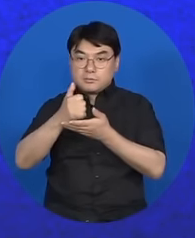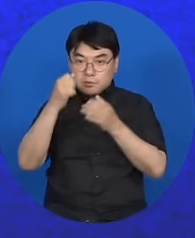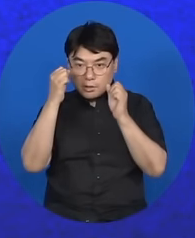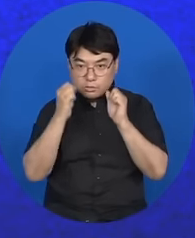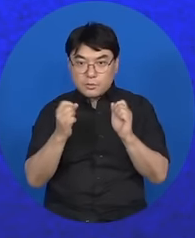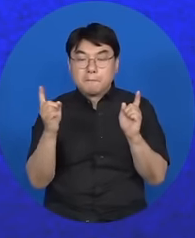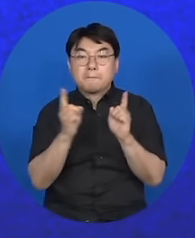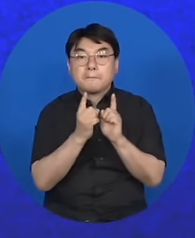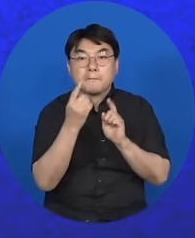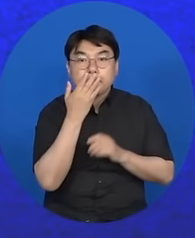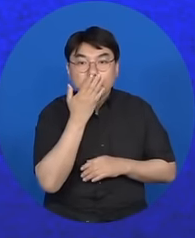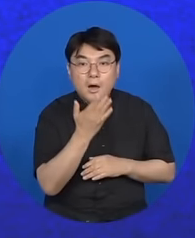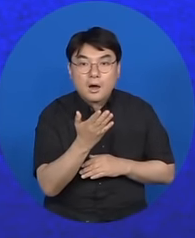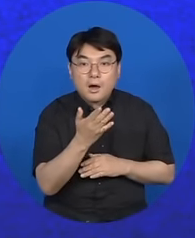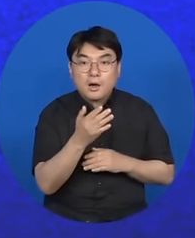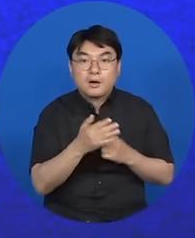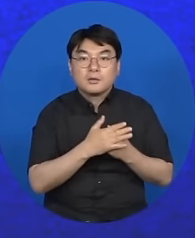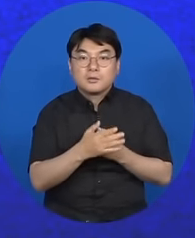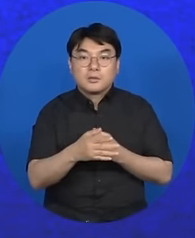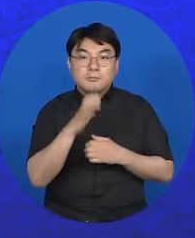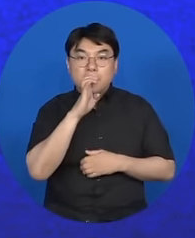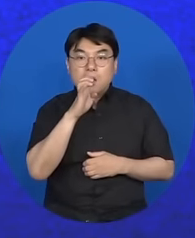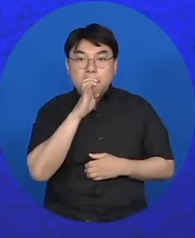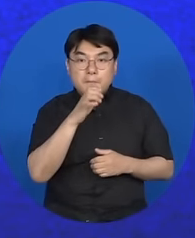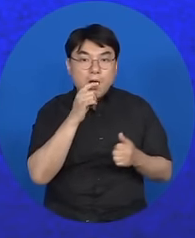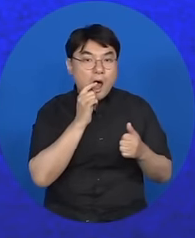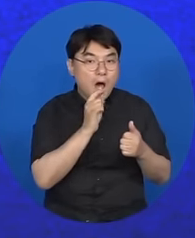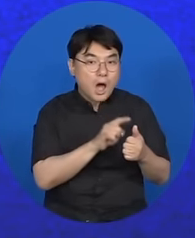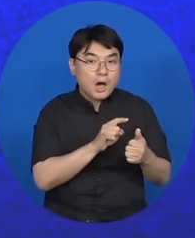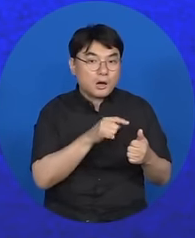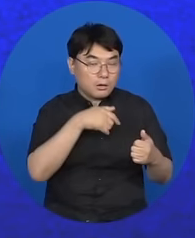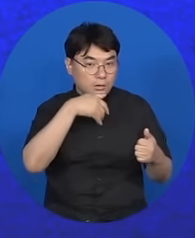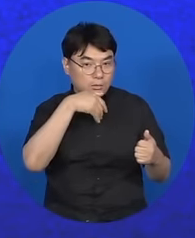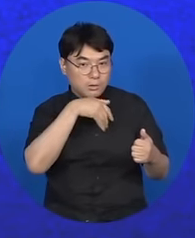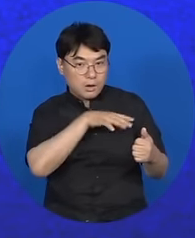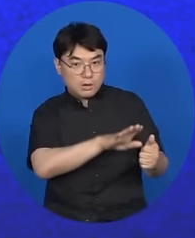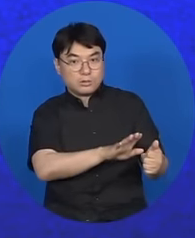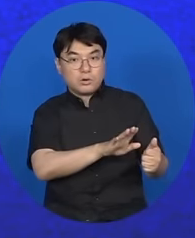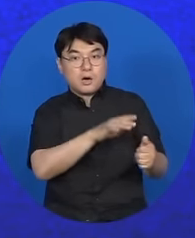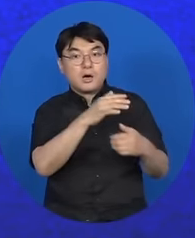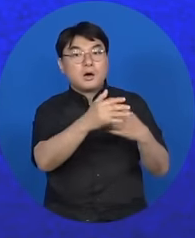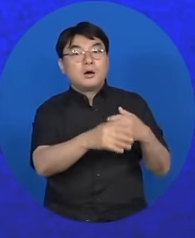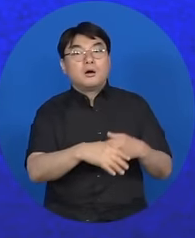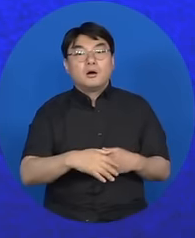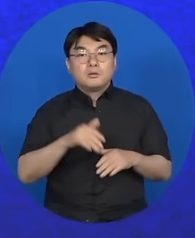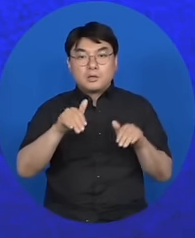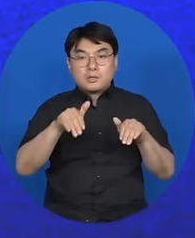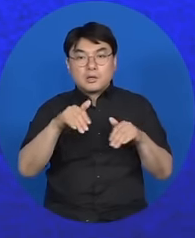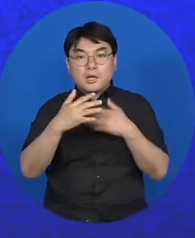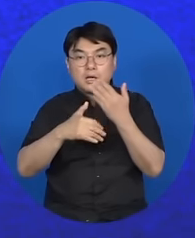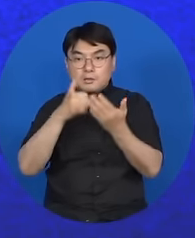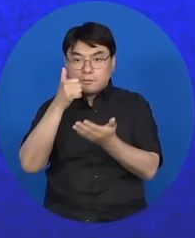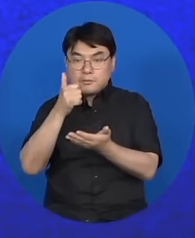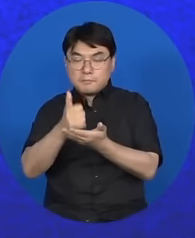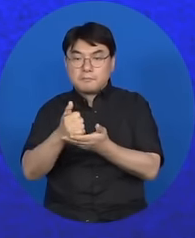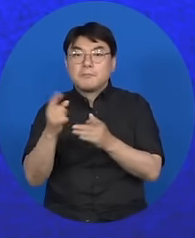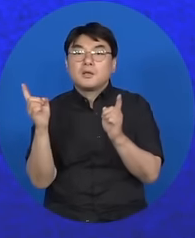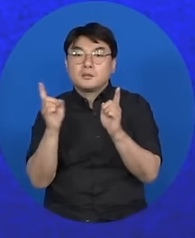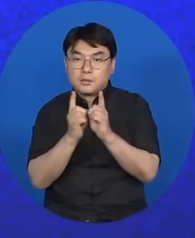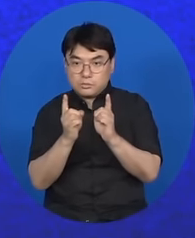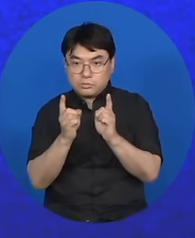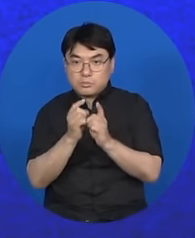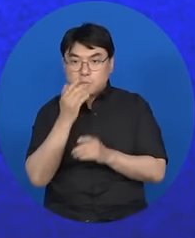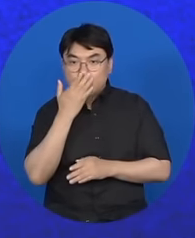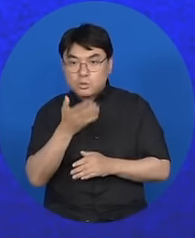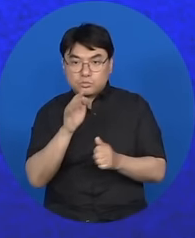있는 분이기 때문에 빌립아 너가 가서 그가 하나님을 만날 수 있도록 해주어라 지금 너가 가야만